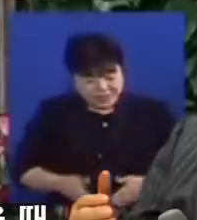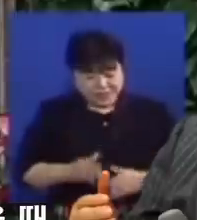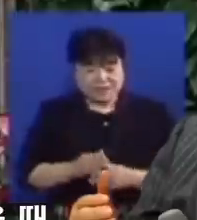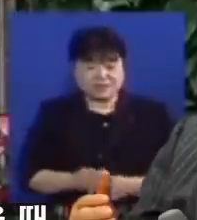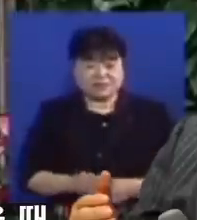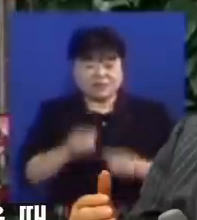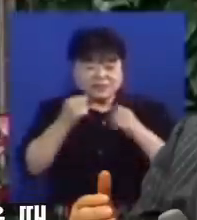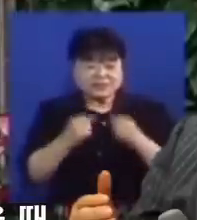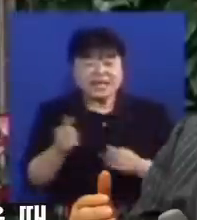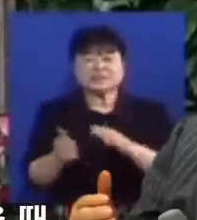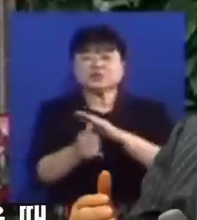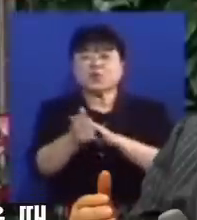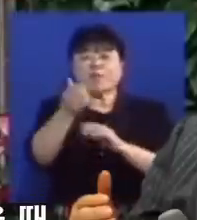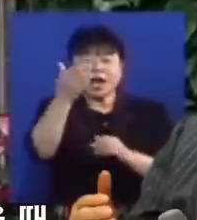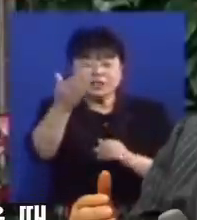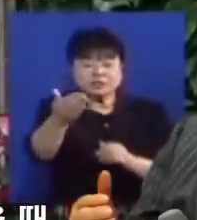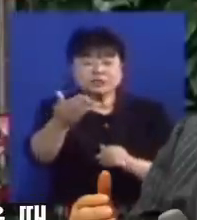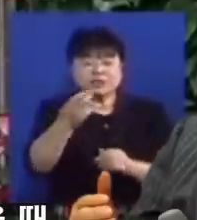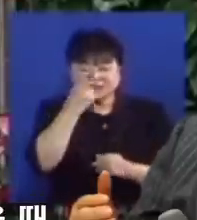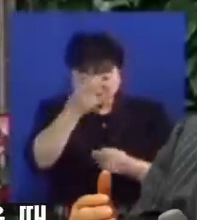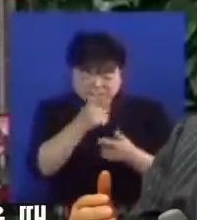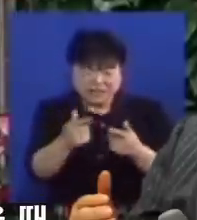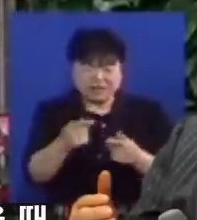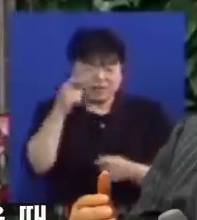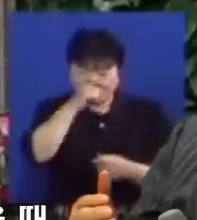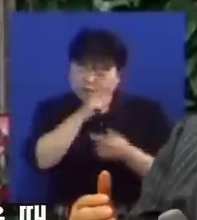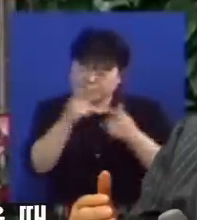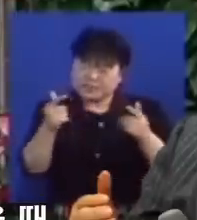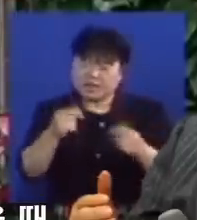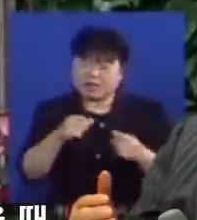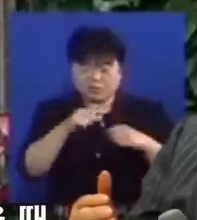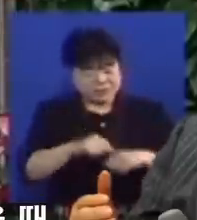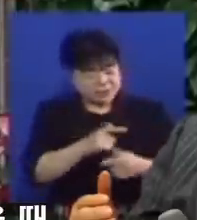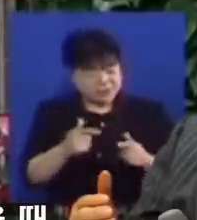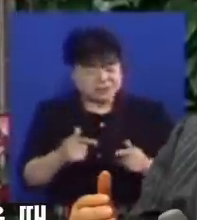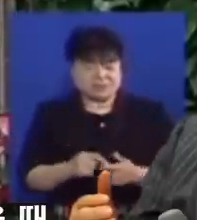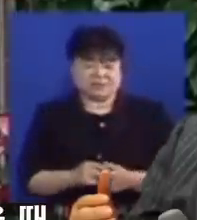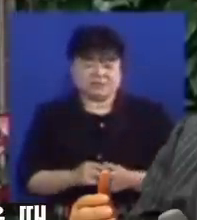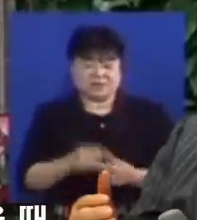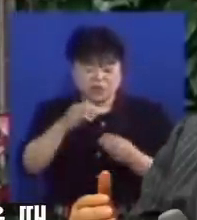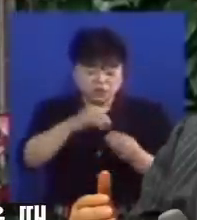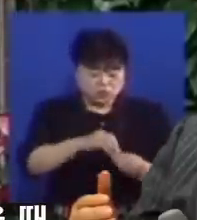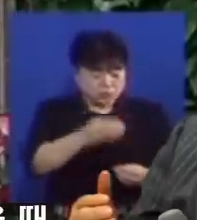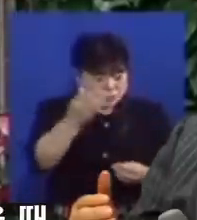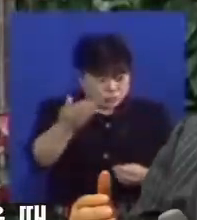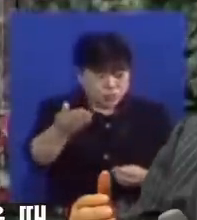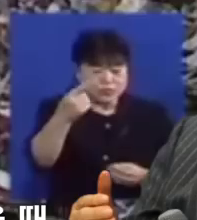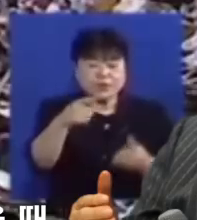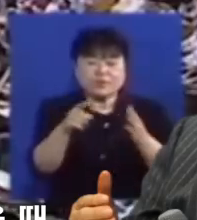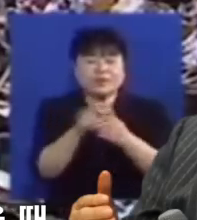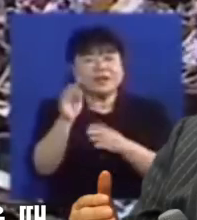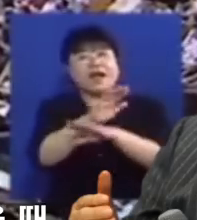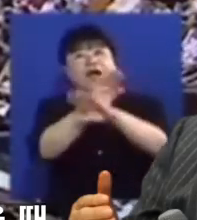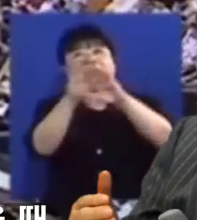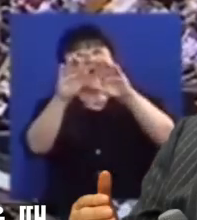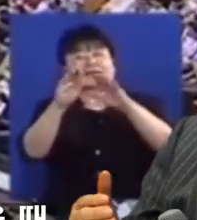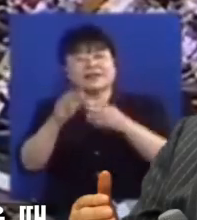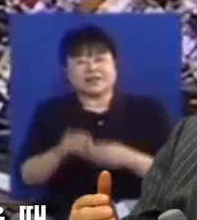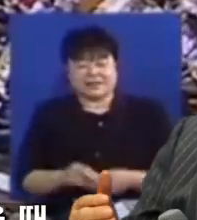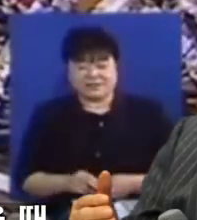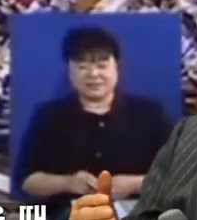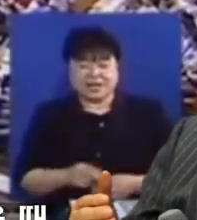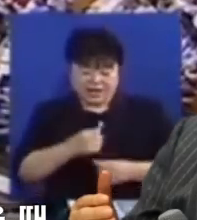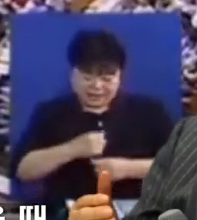산 소망이 있게 하시며 썩지 않고 더럽지 않고 쇠하지 아니하는 유업을 있게 하시나니 곧 너희를 위하여 하늘에 간직한 것이라.